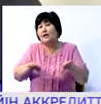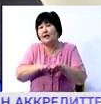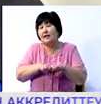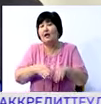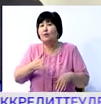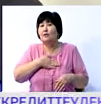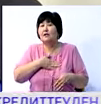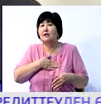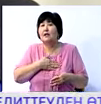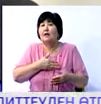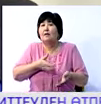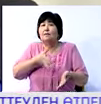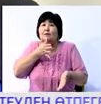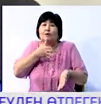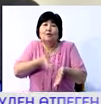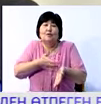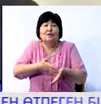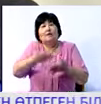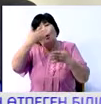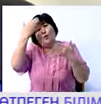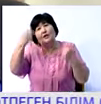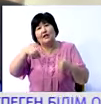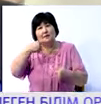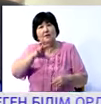біз қолымыз тимеді немесе ұмытып кеттік деп жатады.